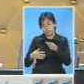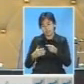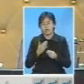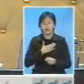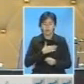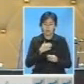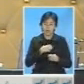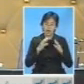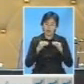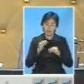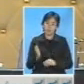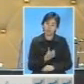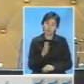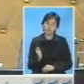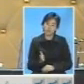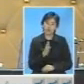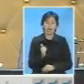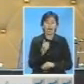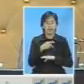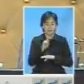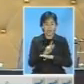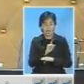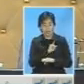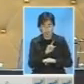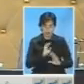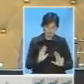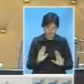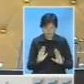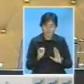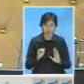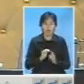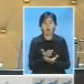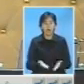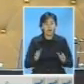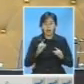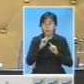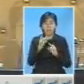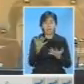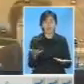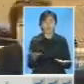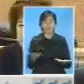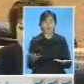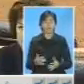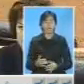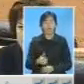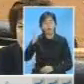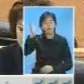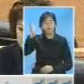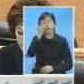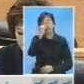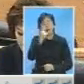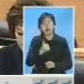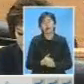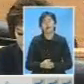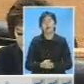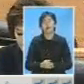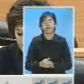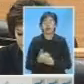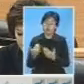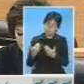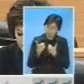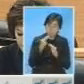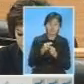วยดีถ้าผมเห็นว่าท่านประธานพยายามจะควบคุมนะครับแต่เรื่องบิ๊กแบ็คไม่มีใครพูดนะครับเพราะฉะนั้นการพาดพิงในสิ่ง